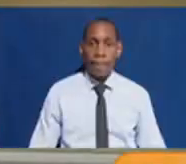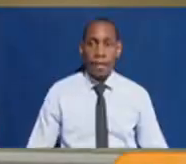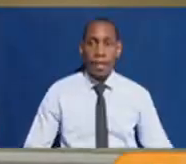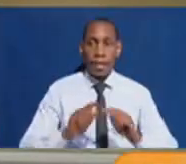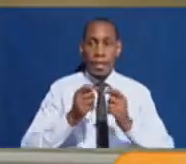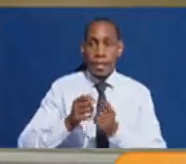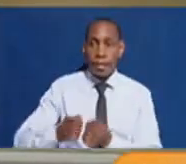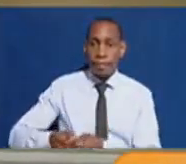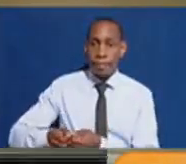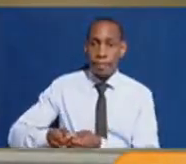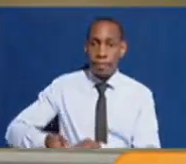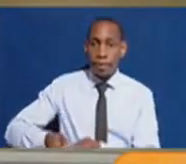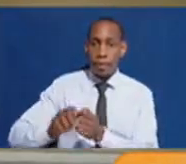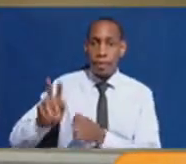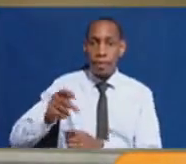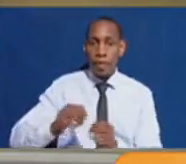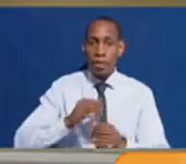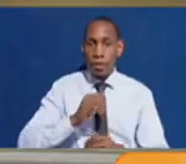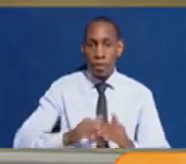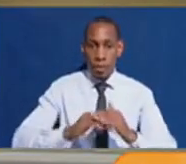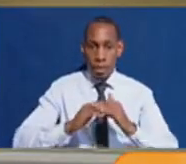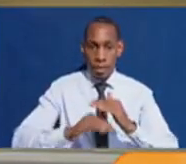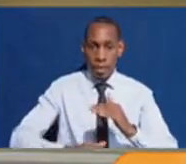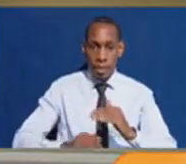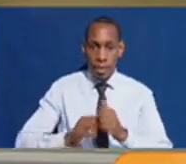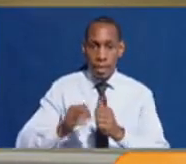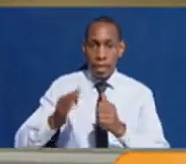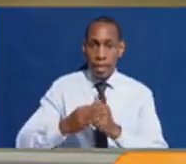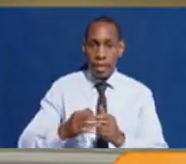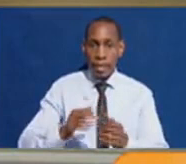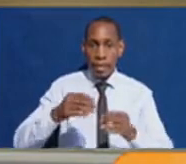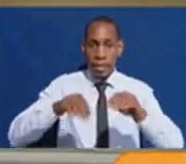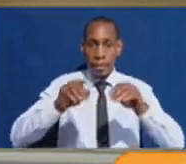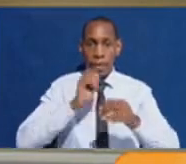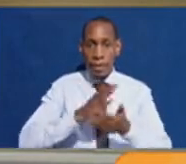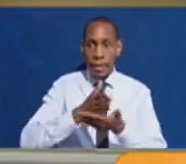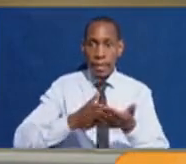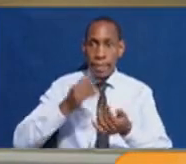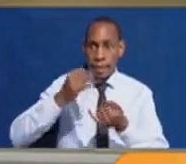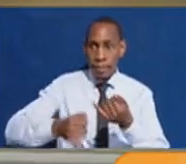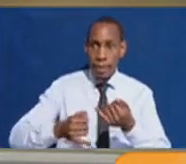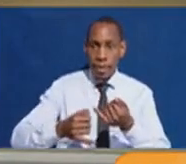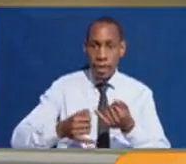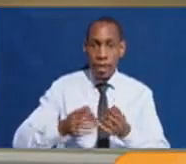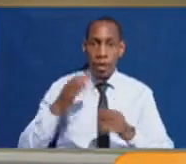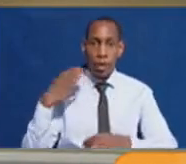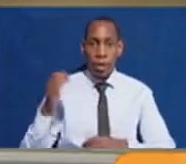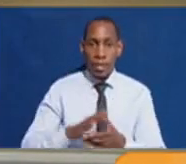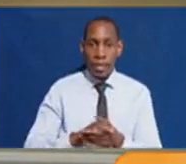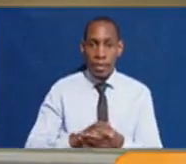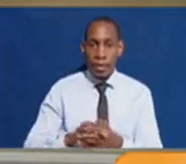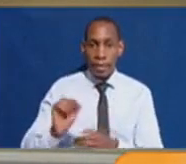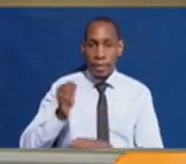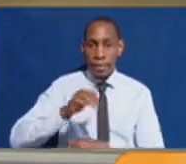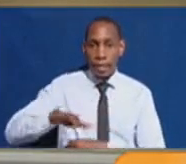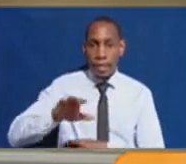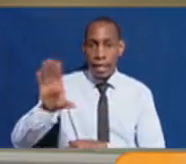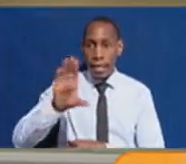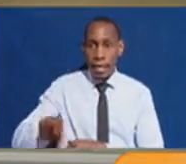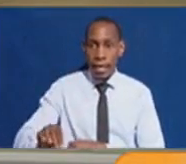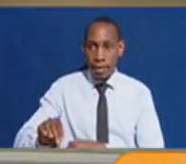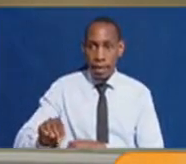Timu ya handiboli ya Kenya kwa vijana wasiozidi umri wa miaka 18 imejikatia tiketi ya nusu fainali kwenye mashindano ya kanda ya tano barani